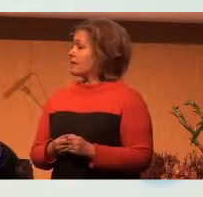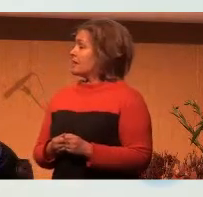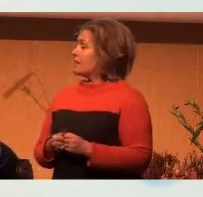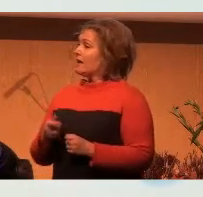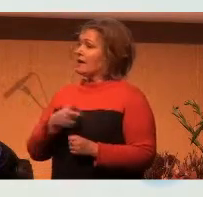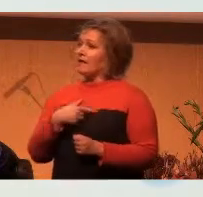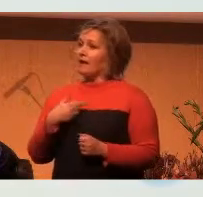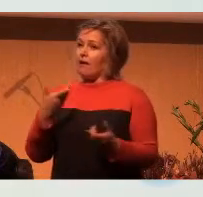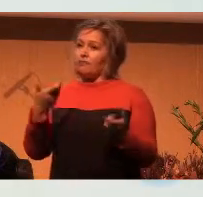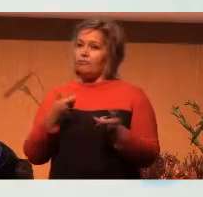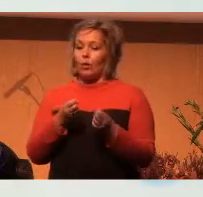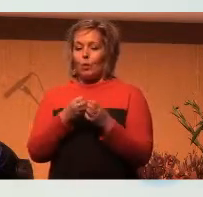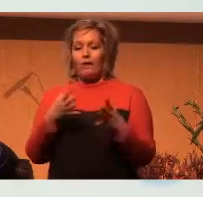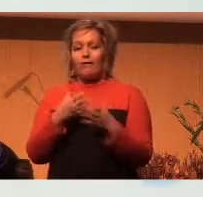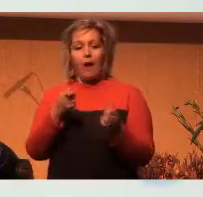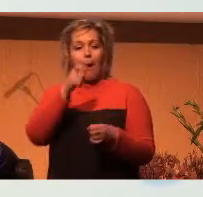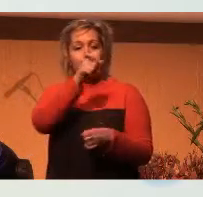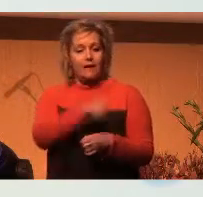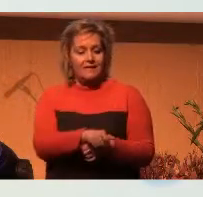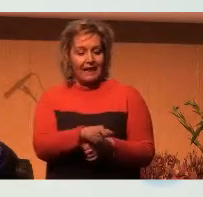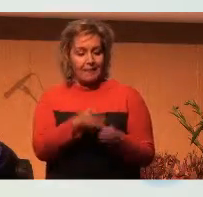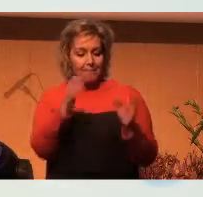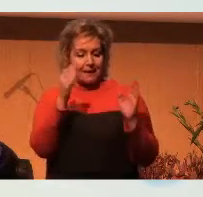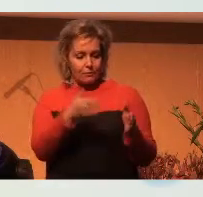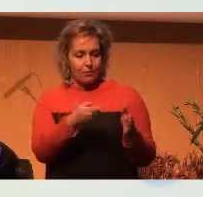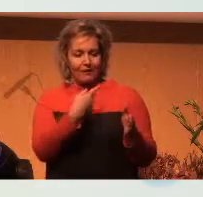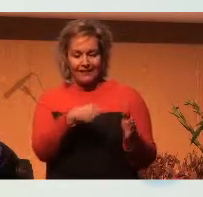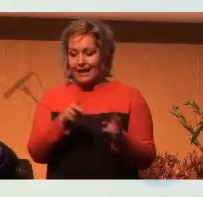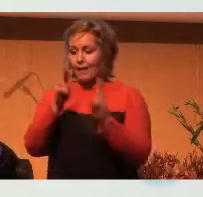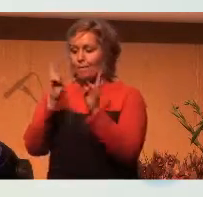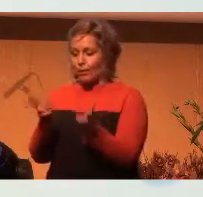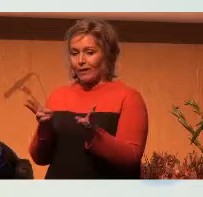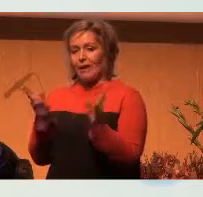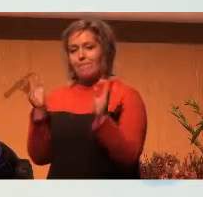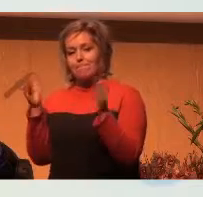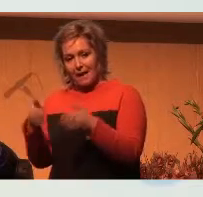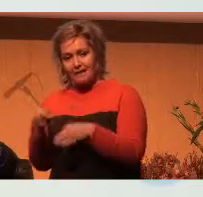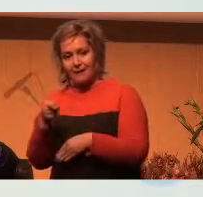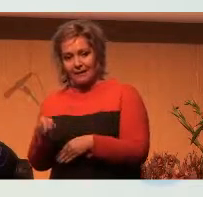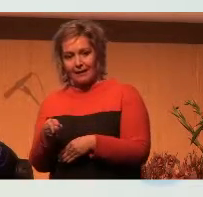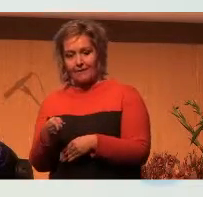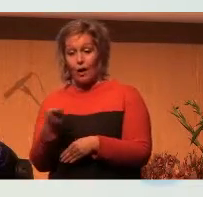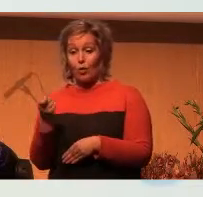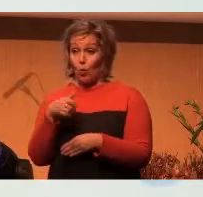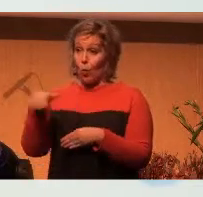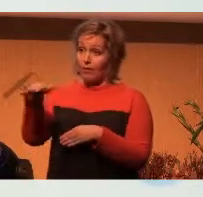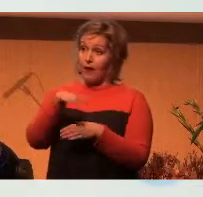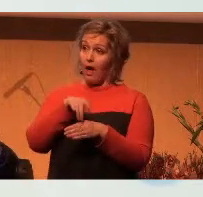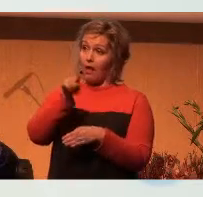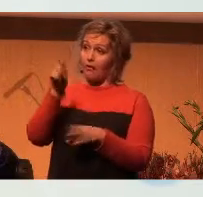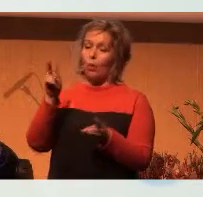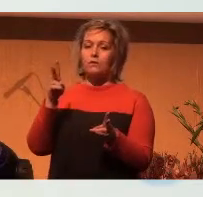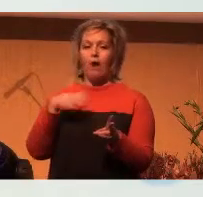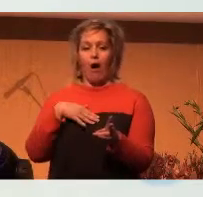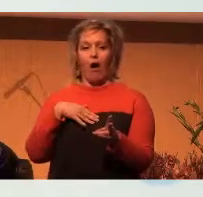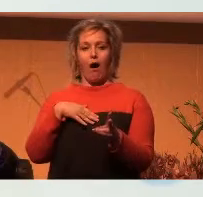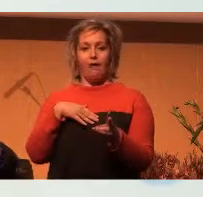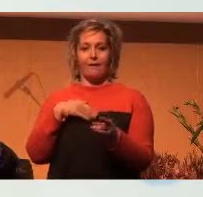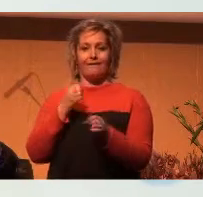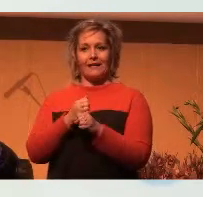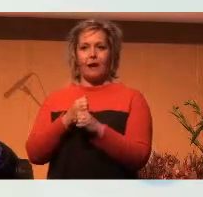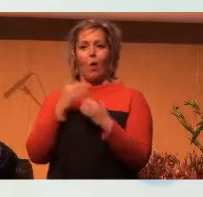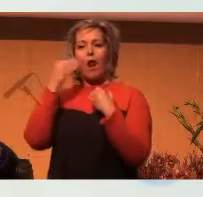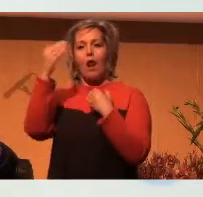Vi har fått en utvikling fra pasientperspektiv til brukerperspektiv. I noen land så har det kanskje også gått langt i